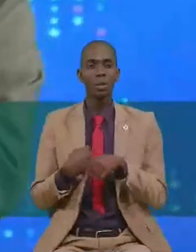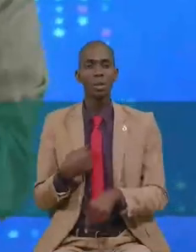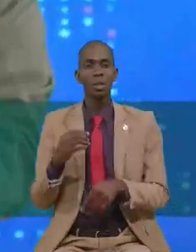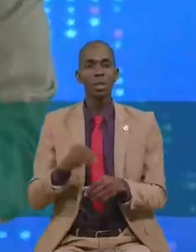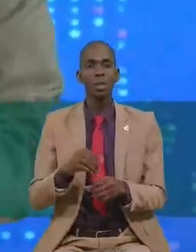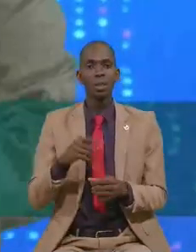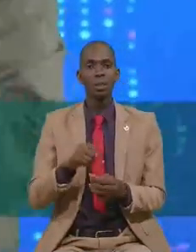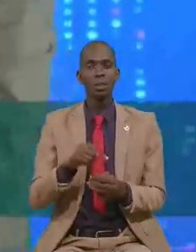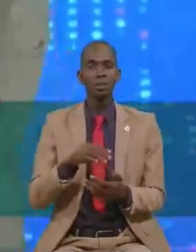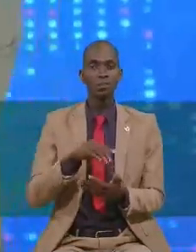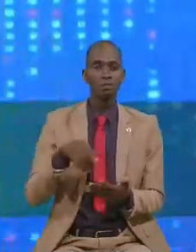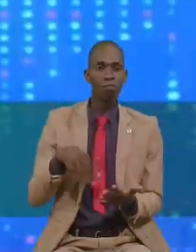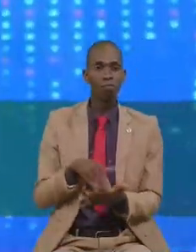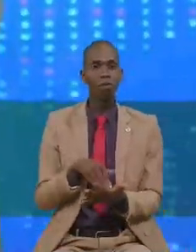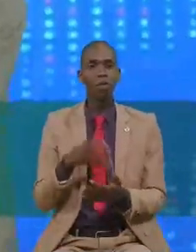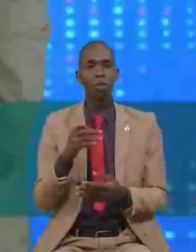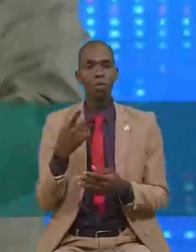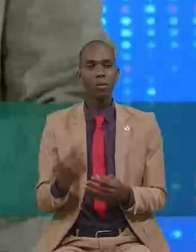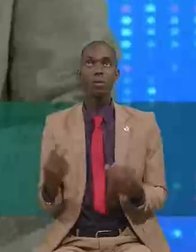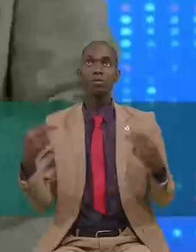remplie d'ossements.